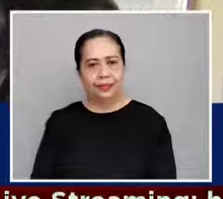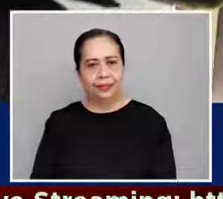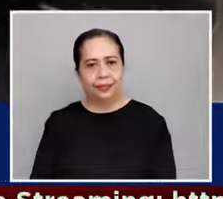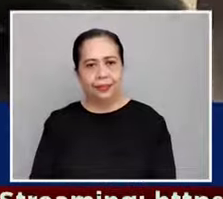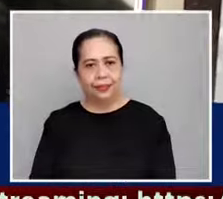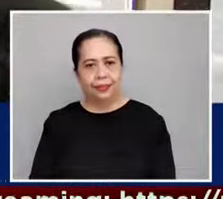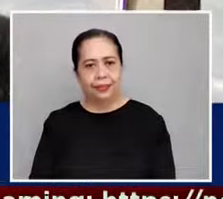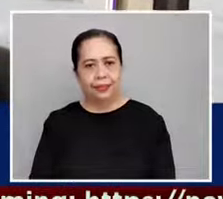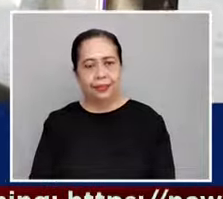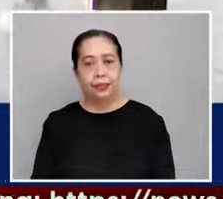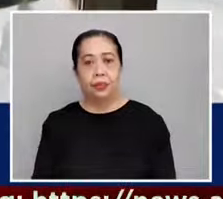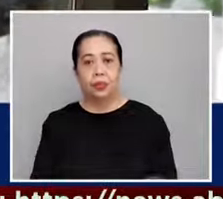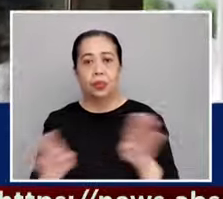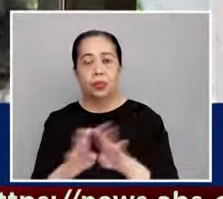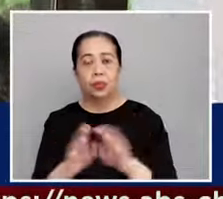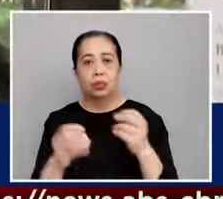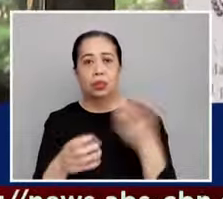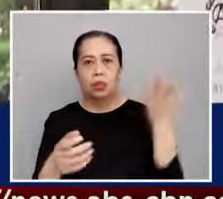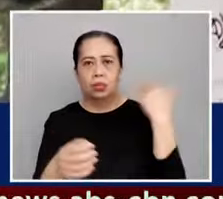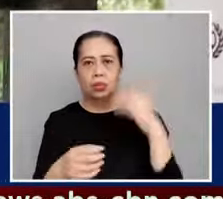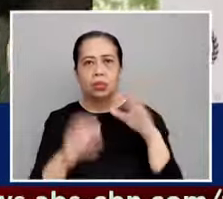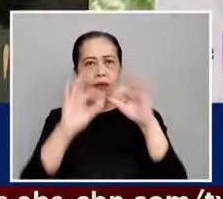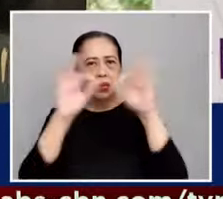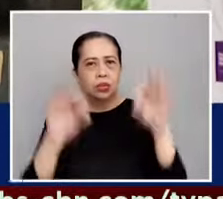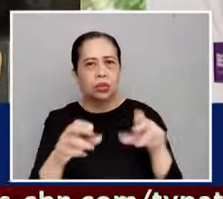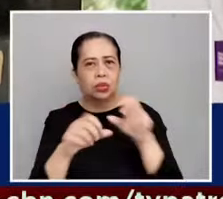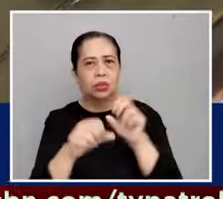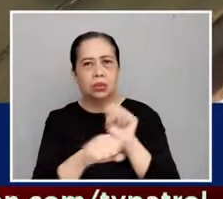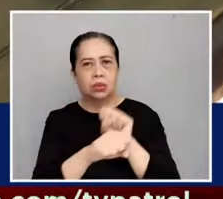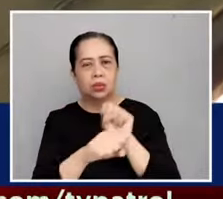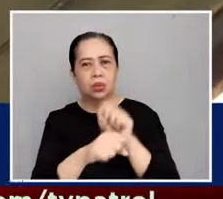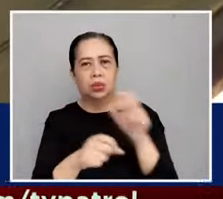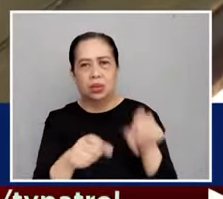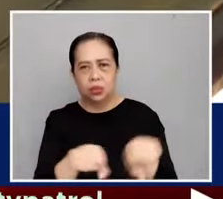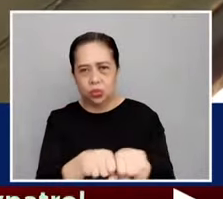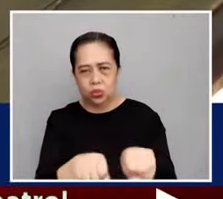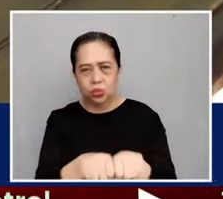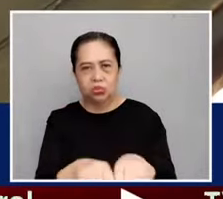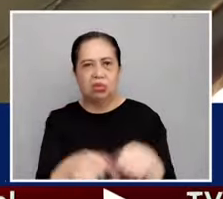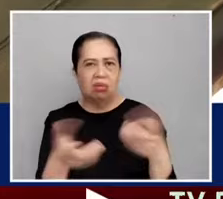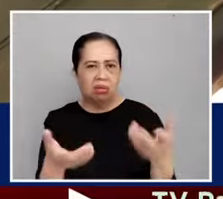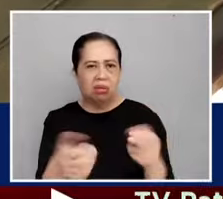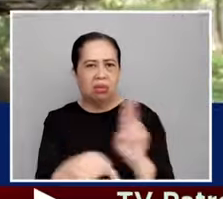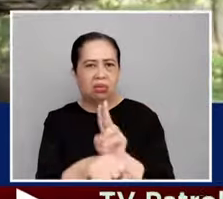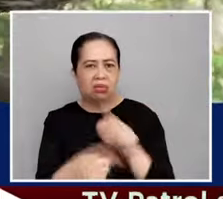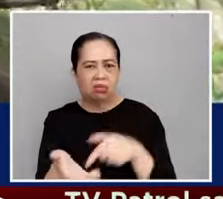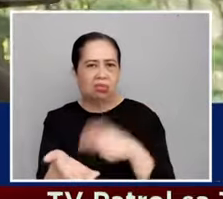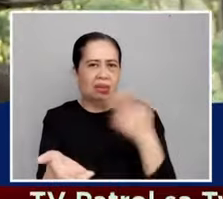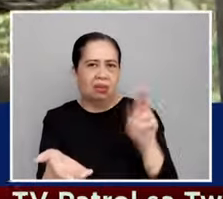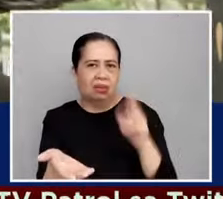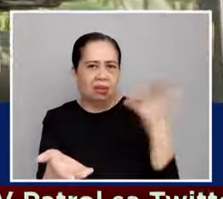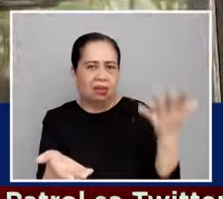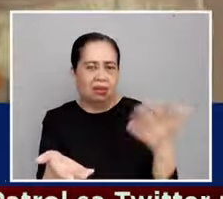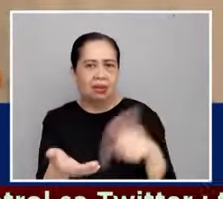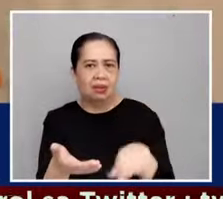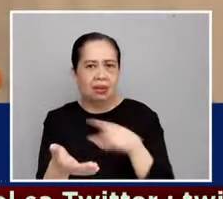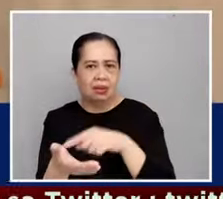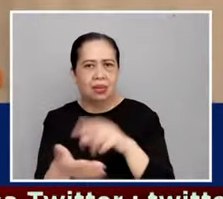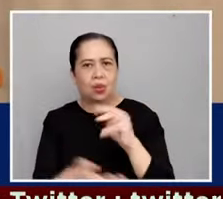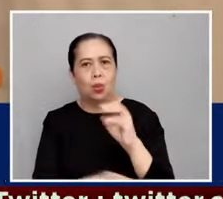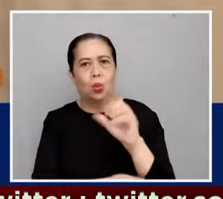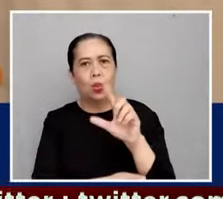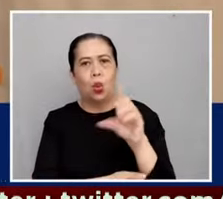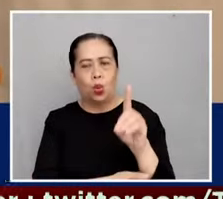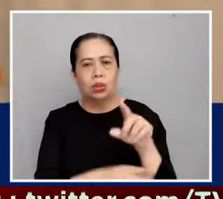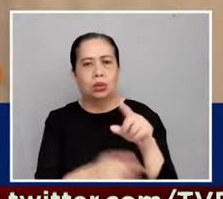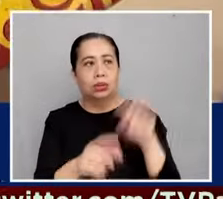Sa pagsasara ng maraming pag-awaan ng sapatos nung kasagsagan ng pandemya, wala nang silbi ang mga shoelace o molding ito. Pero imbes